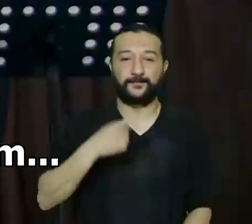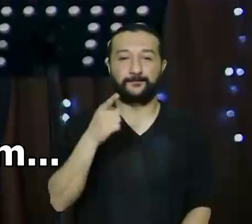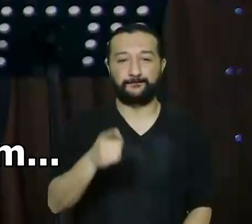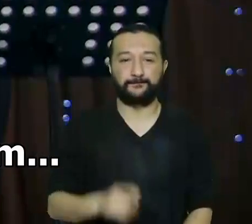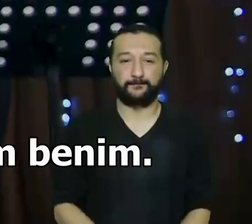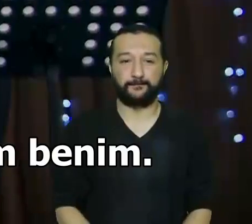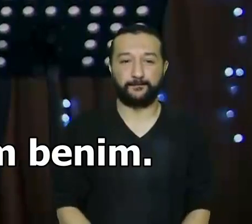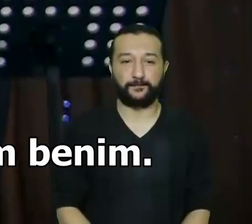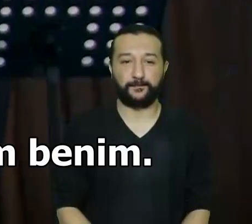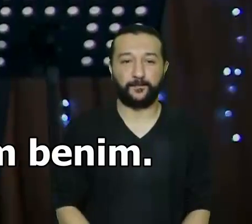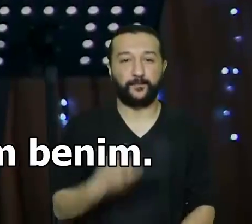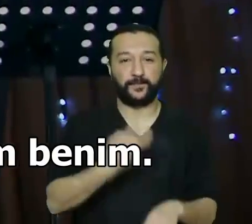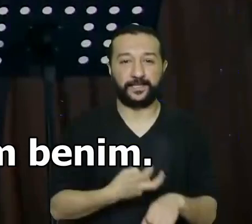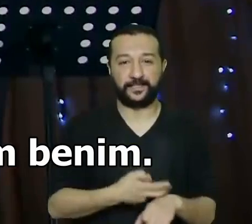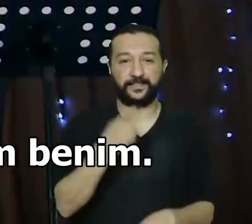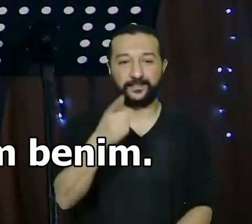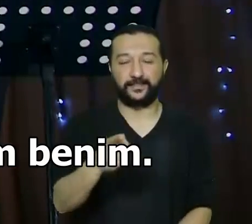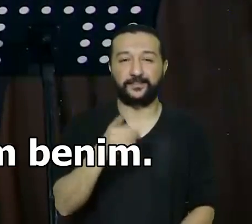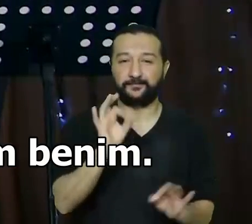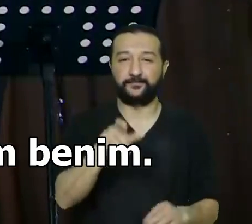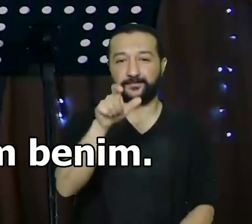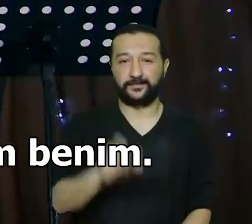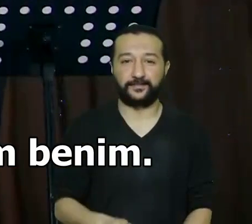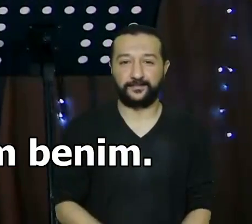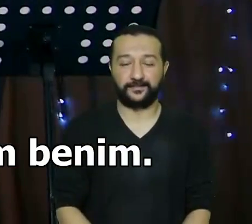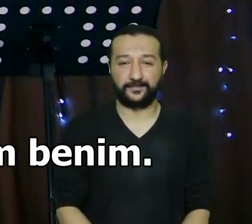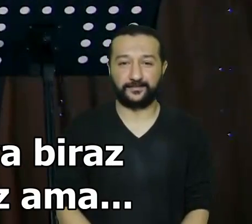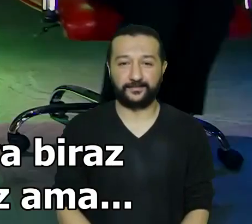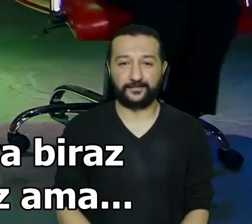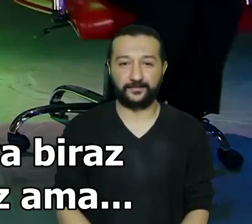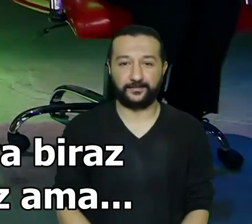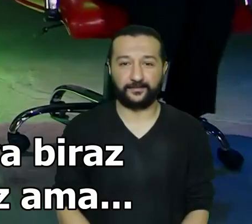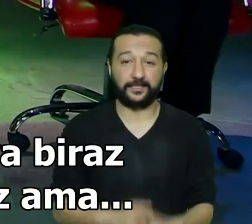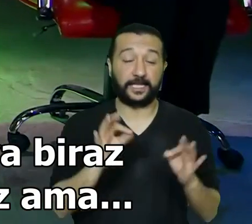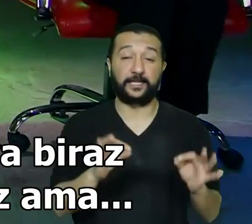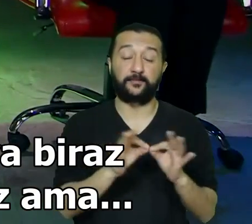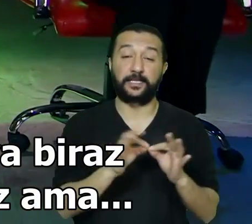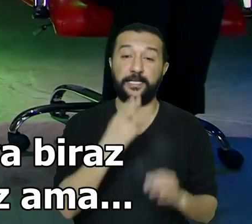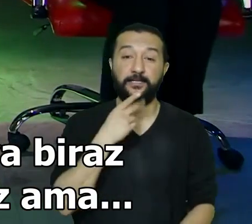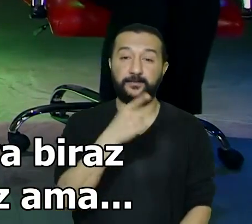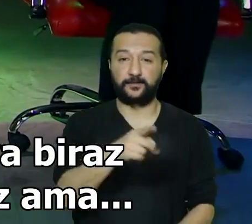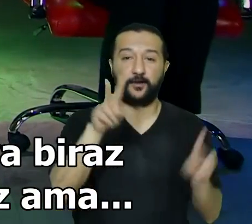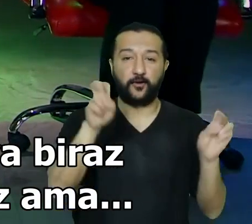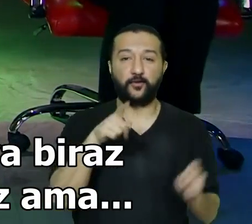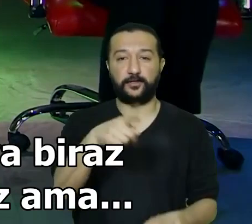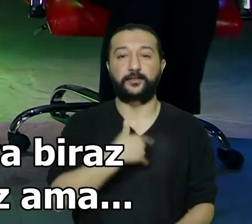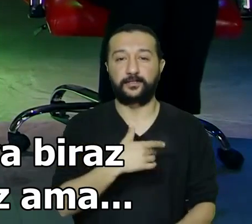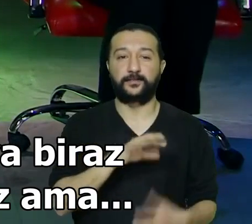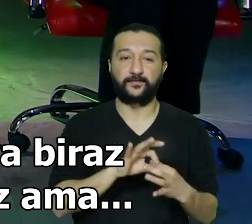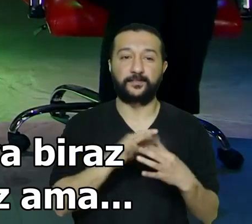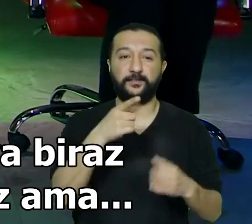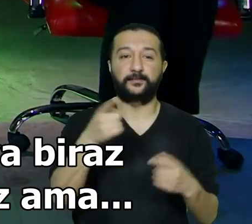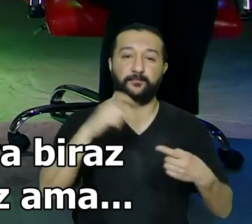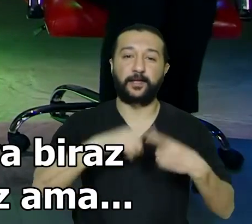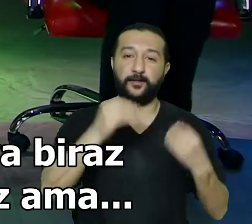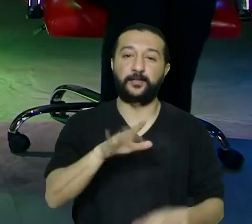çok beğenirim. Maşallah sana. Serpil de döndü ama biraz suratı asık, biraz zoraki. Yani Badire Hanımcığım, konuya biraz duygusal